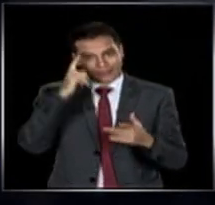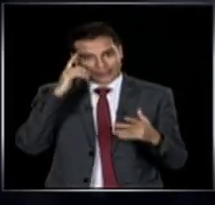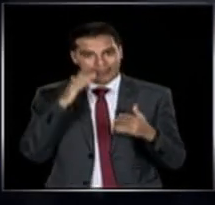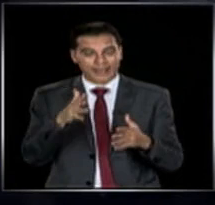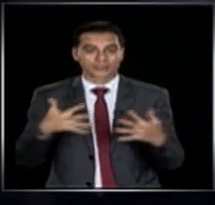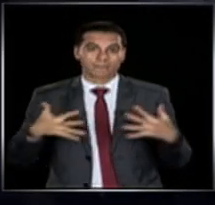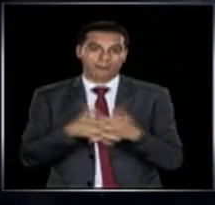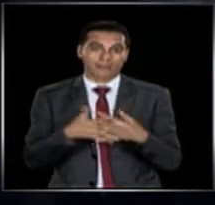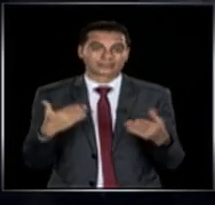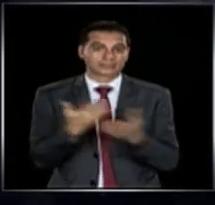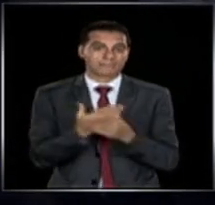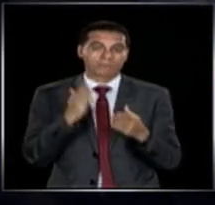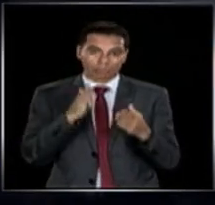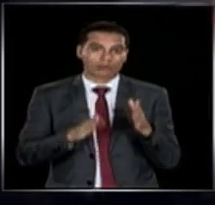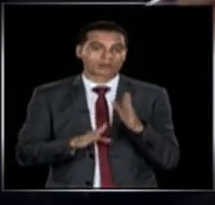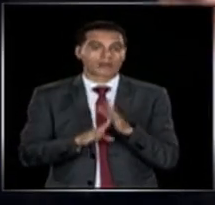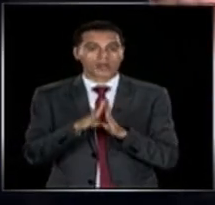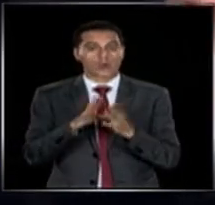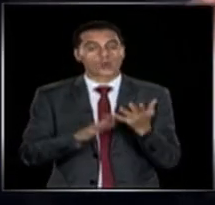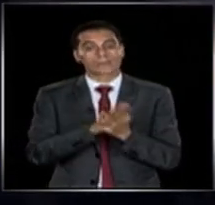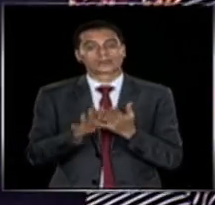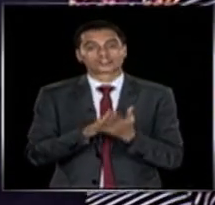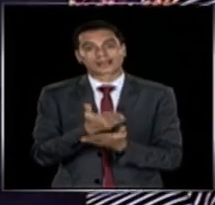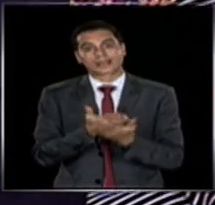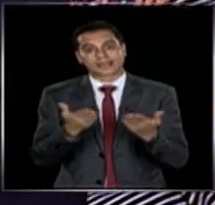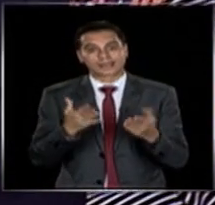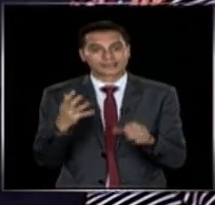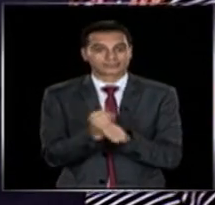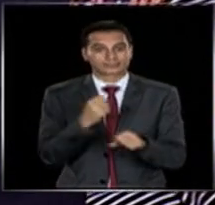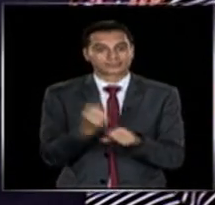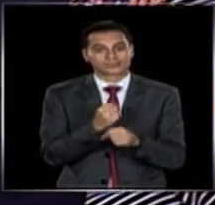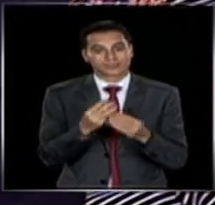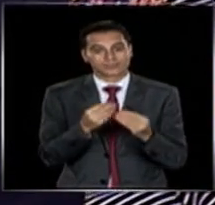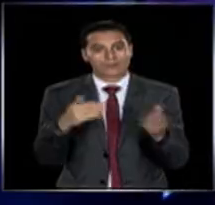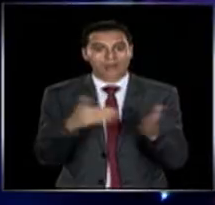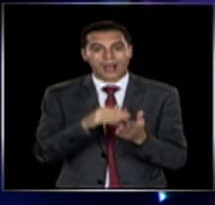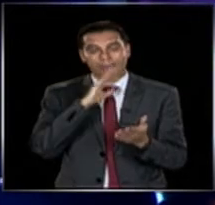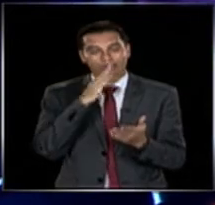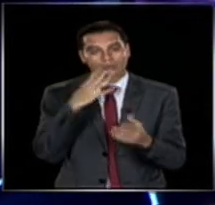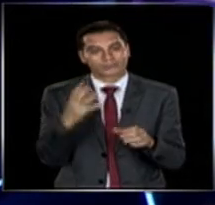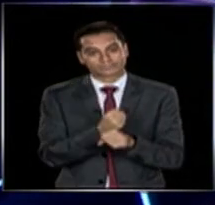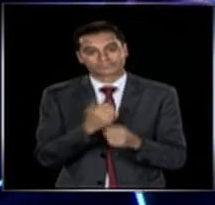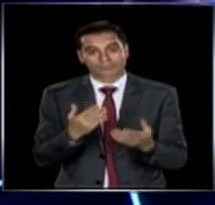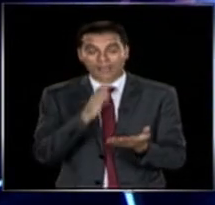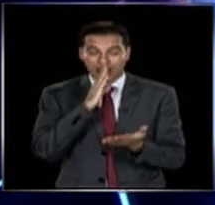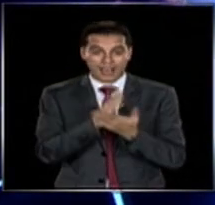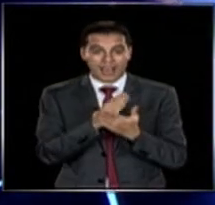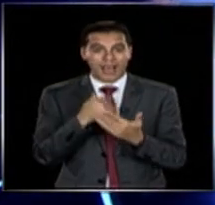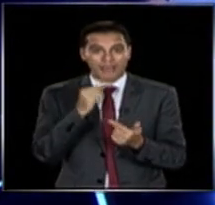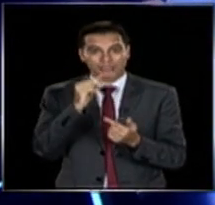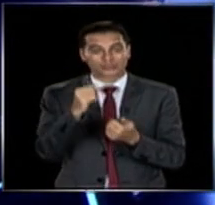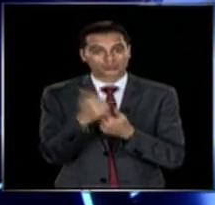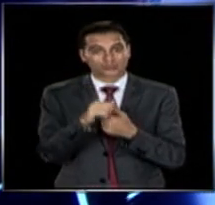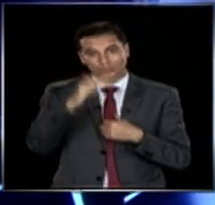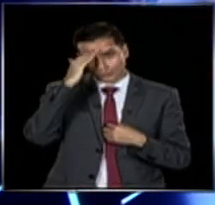سوا مع بعض عشان نقدر نلم مشاكل كتير بهدوء، وقد كان. وده الحقيقة يعني أنا عايز أشكر